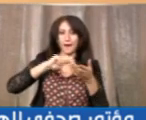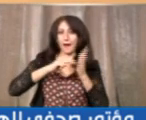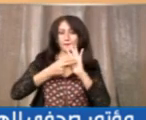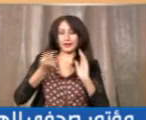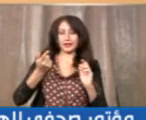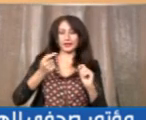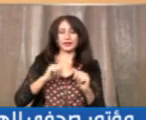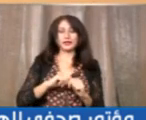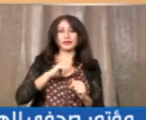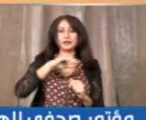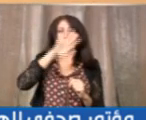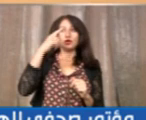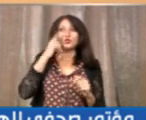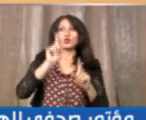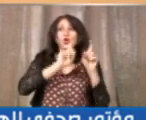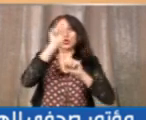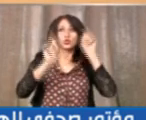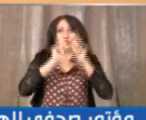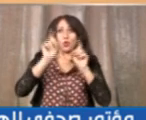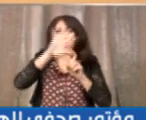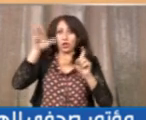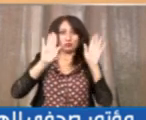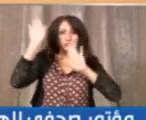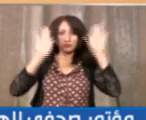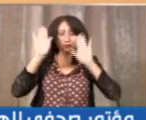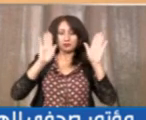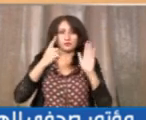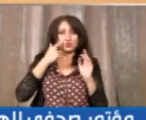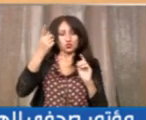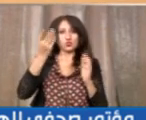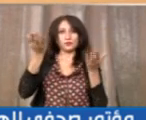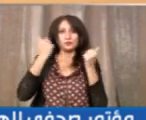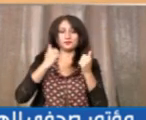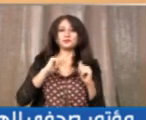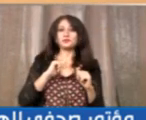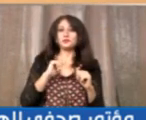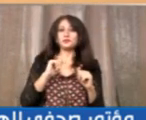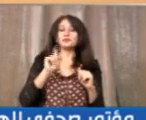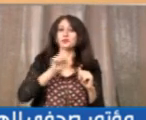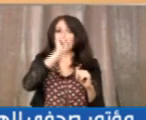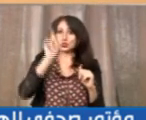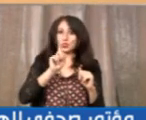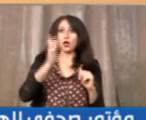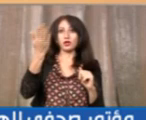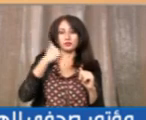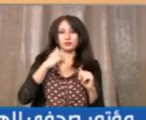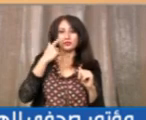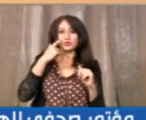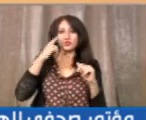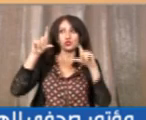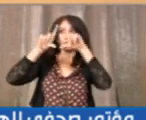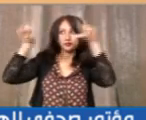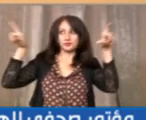الانتخابيه في اسئله ممكن نؤيد بس يرغب في الاسئله لغايه اما نشوف